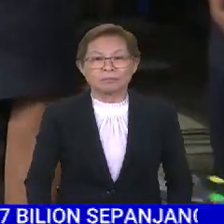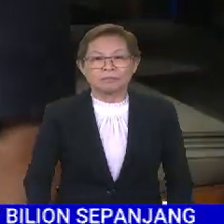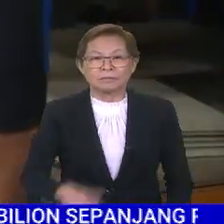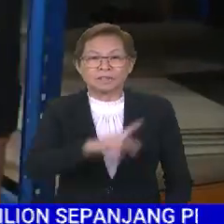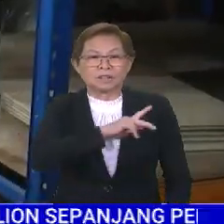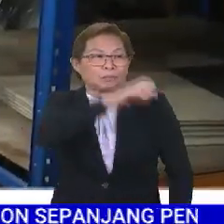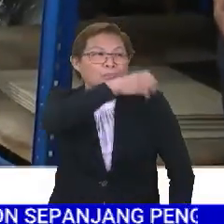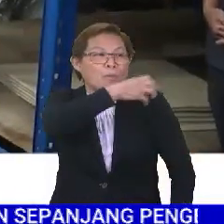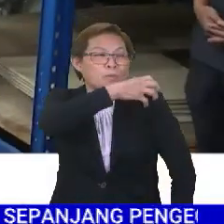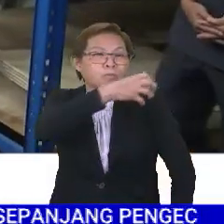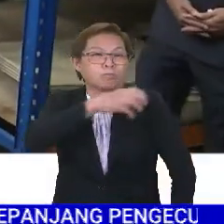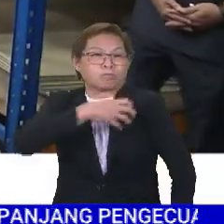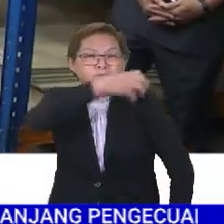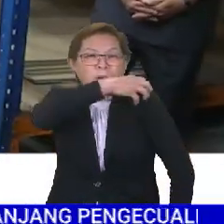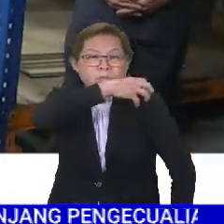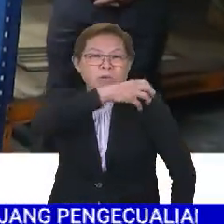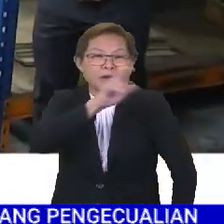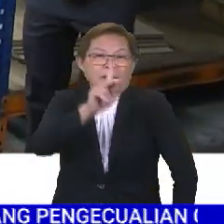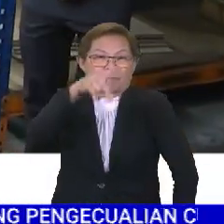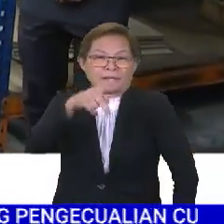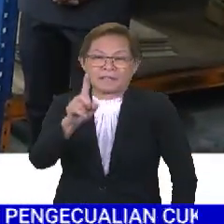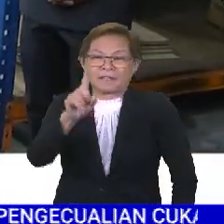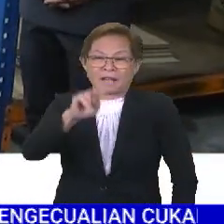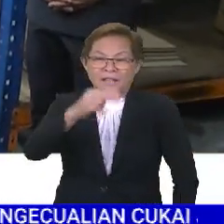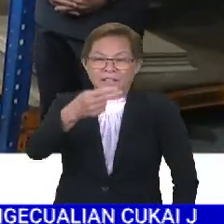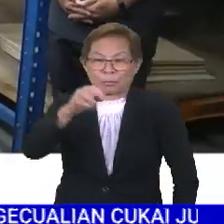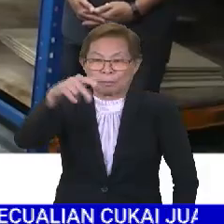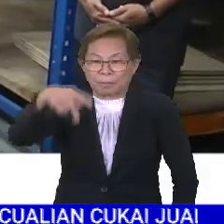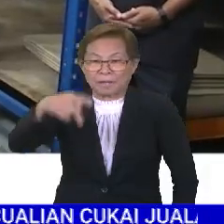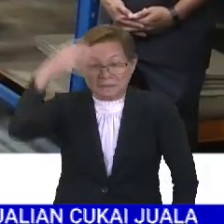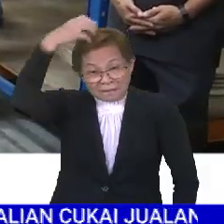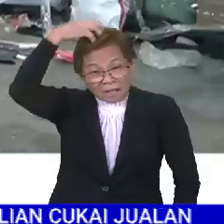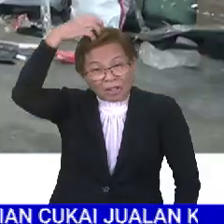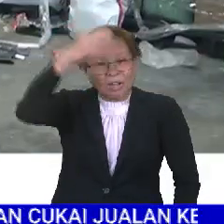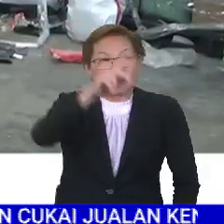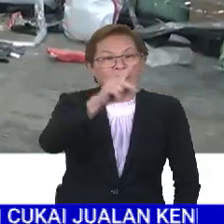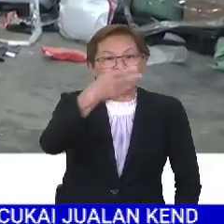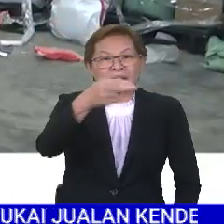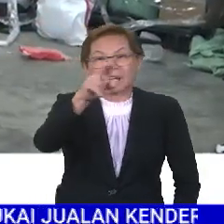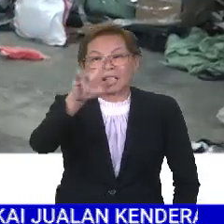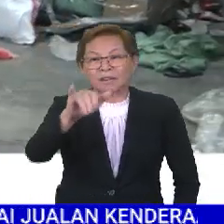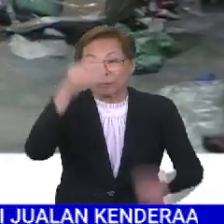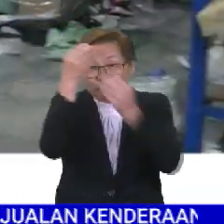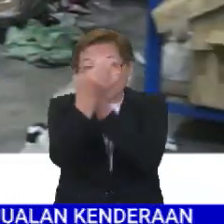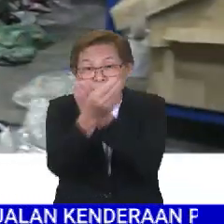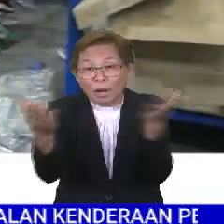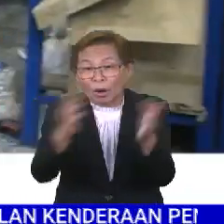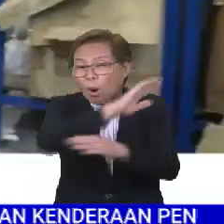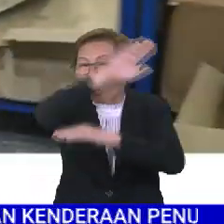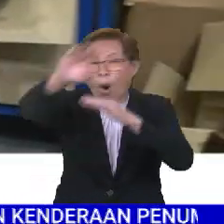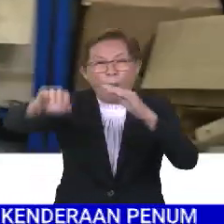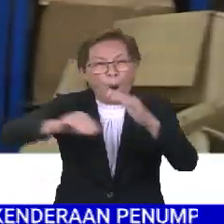Ketua Pegawai Penguat Kuasa Negeri KPDNHEP Selangor, Muhammad Khairi Jamaluddin memaklumkan